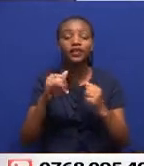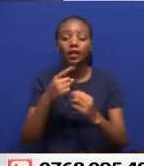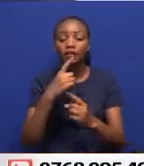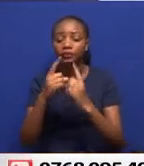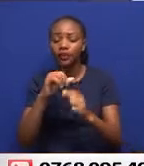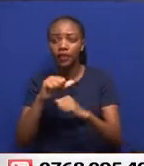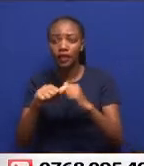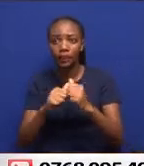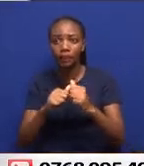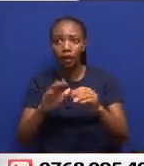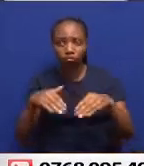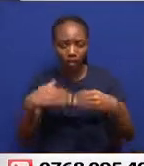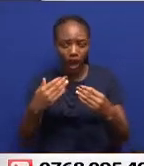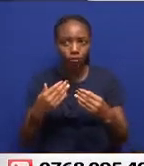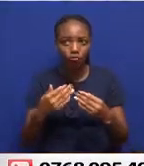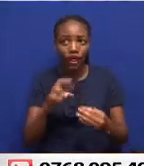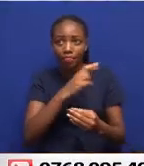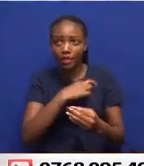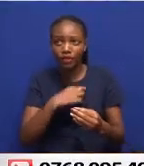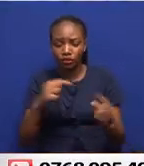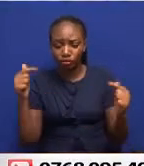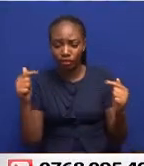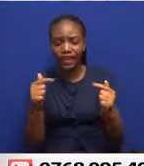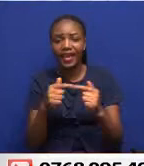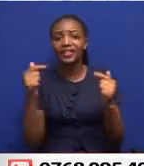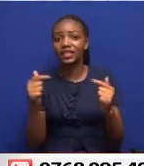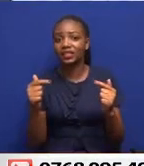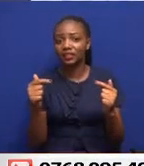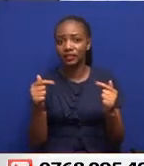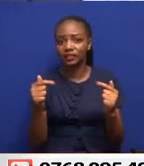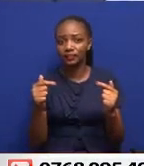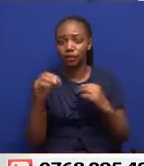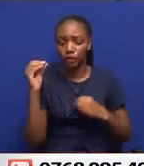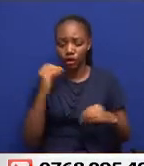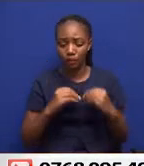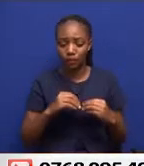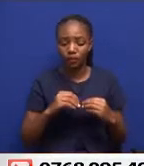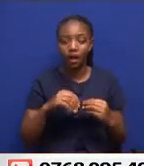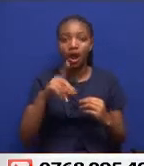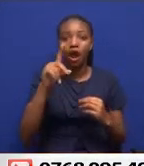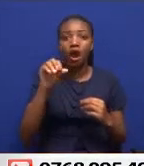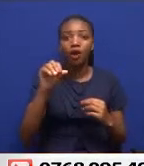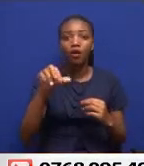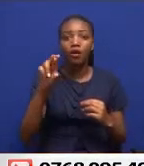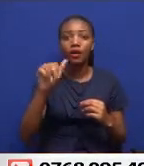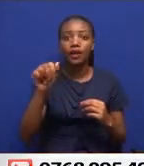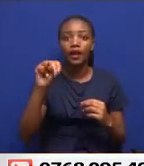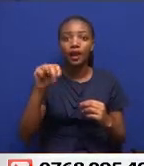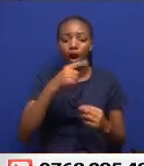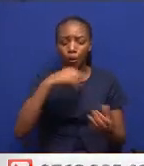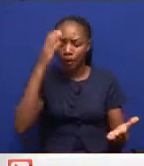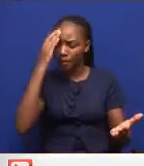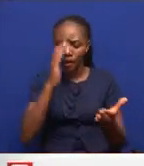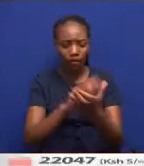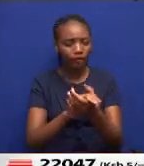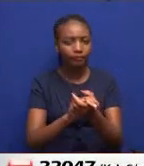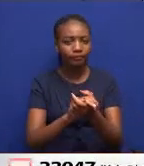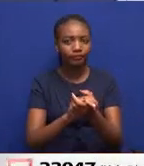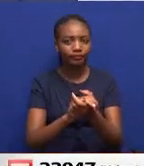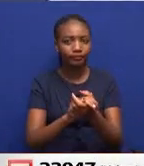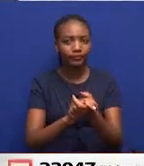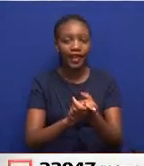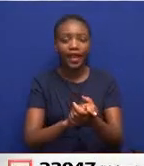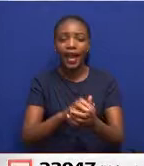zao zinakashifu ufisadi. The Quran that we read, the Quran that we believe in,